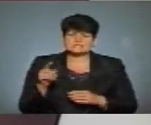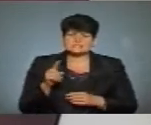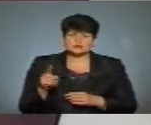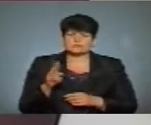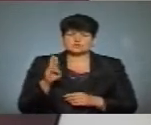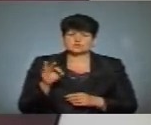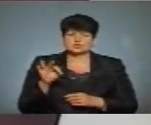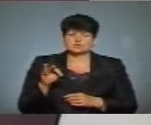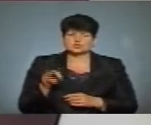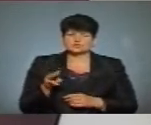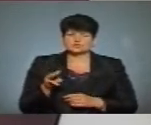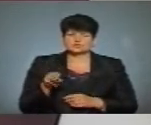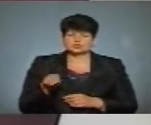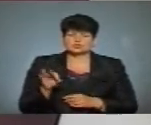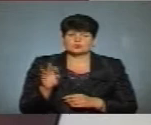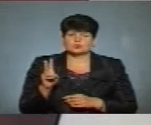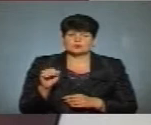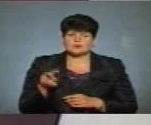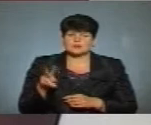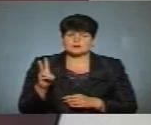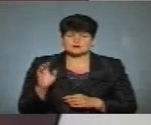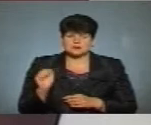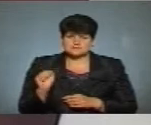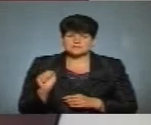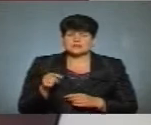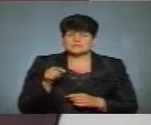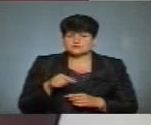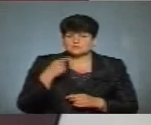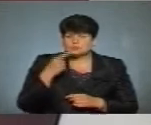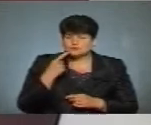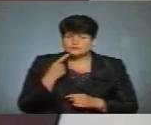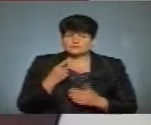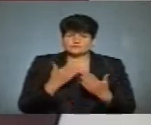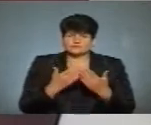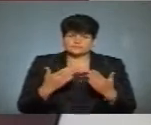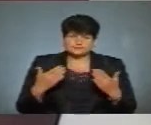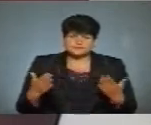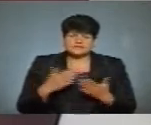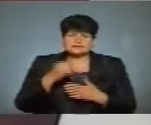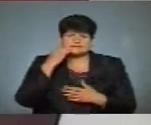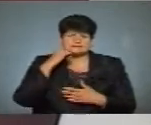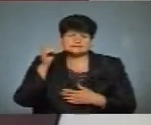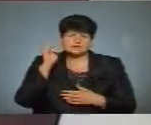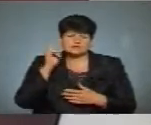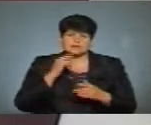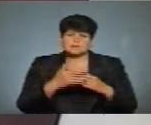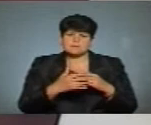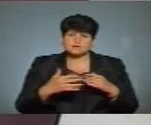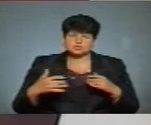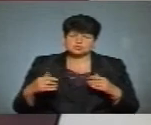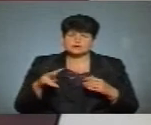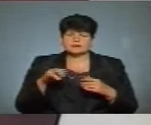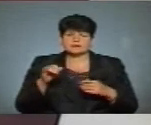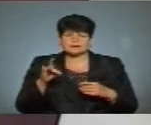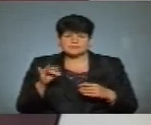сьогодні розповів заступник директора цього музею Микола Протів. За його словами, в експозиції старовинні бандури, ліри, картини і